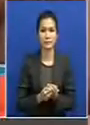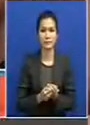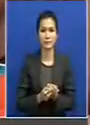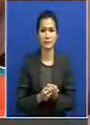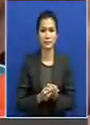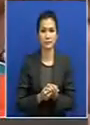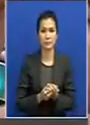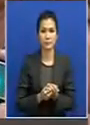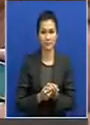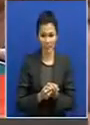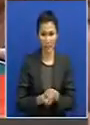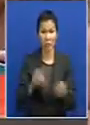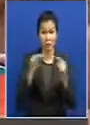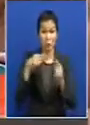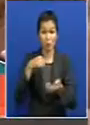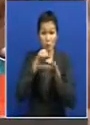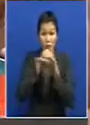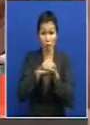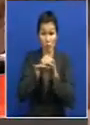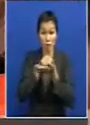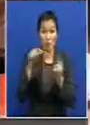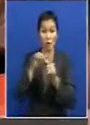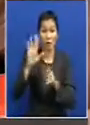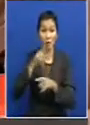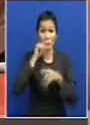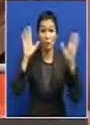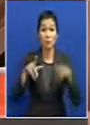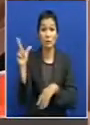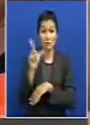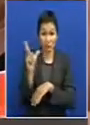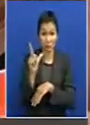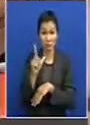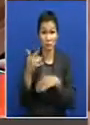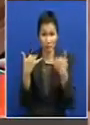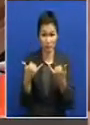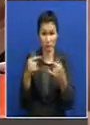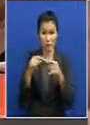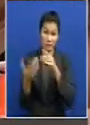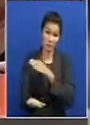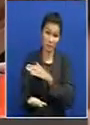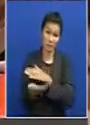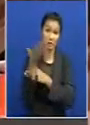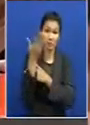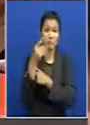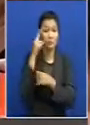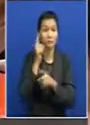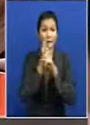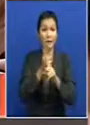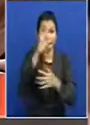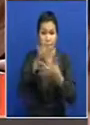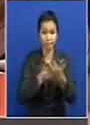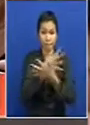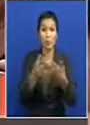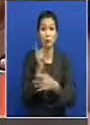ก็สำหรับในการให้บริการผู้โดยสารในส่วนของเที่ยวบินนกแอร์นะในวันนี้ก็ตั้งแต่เช้ามาเนี่ยก็เป็นไปตามสเกดูล